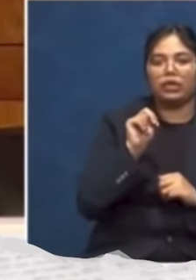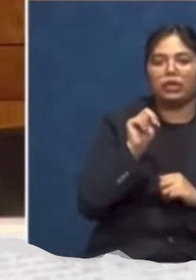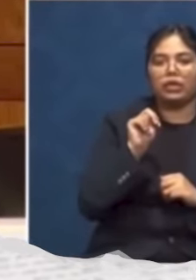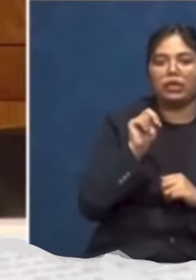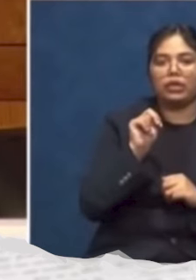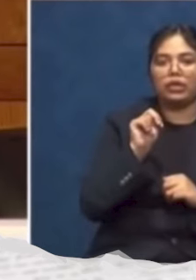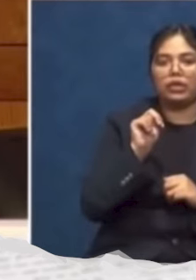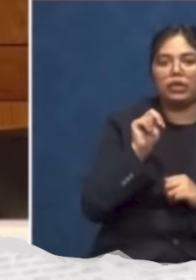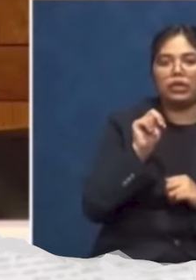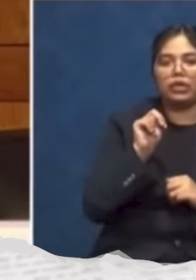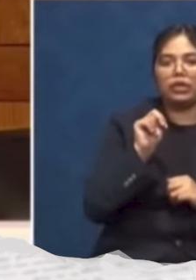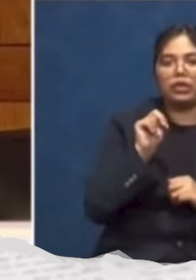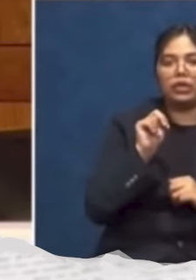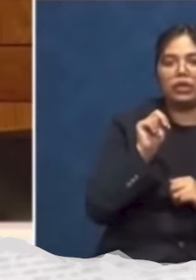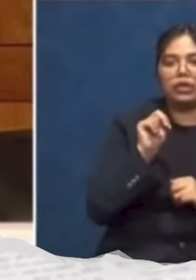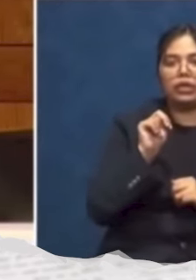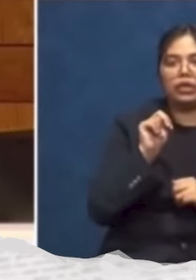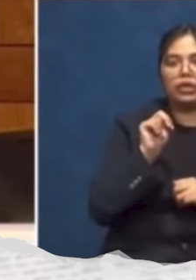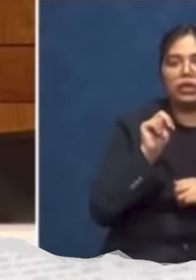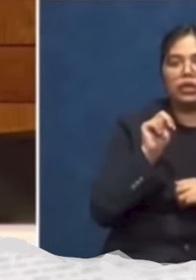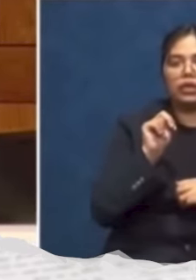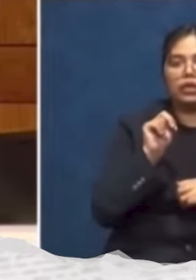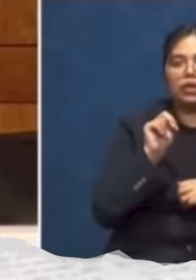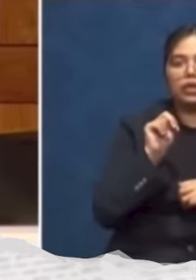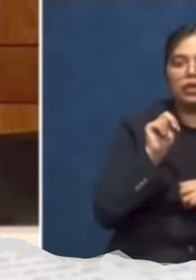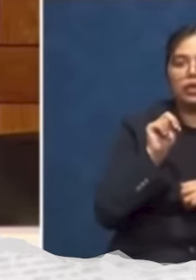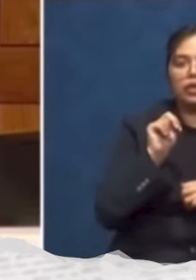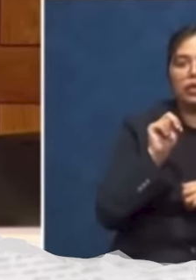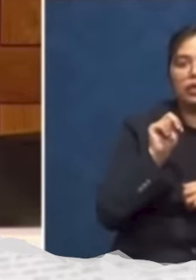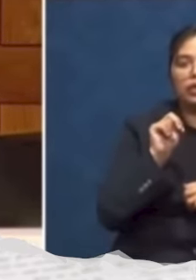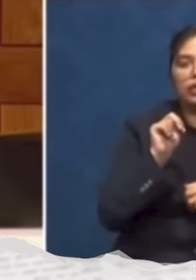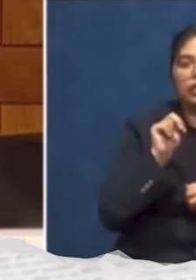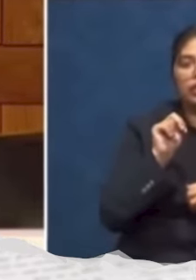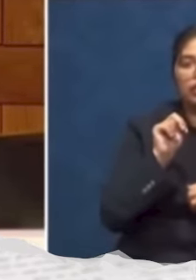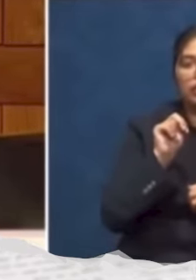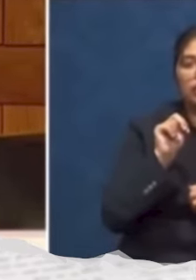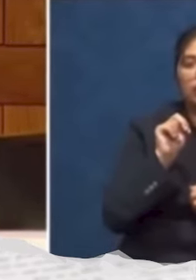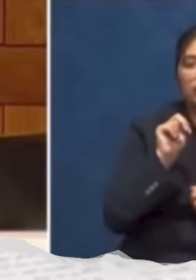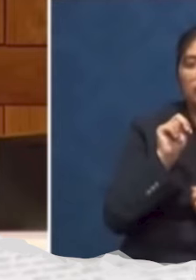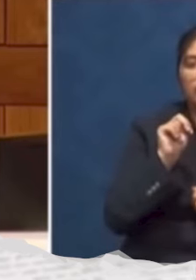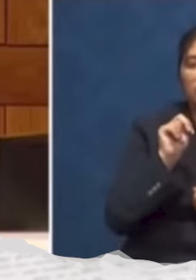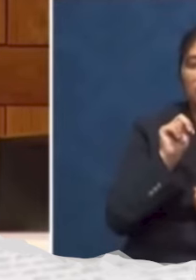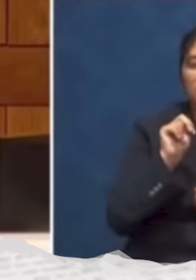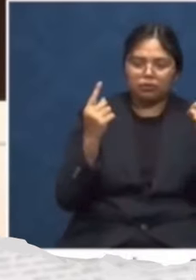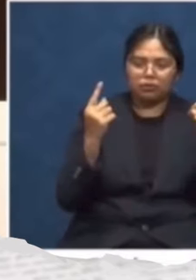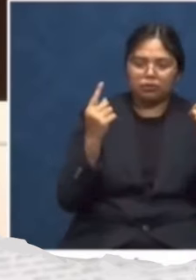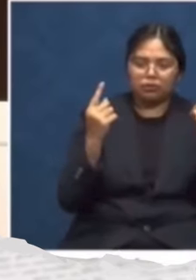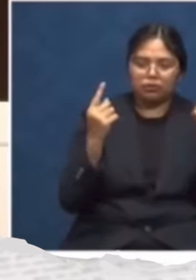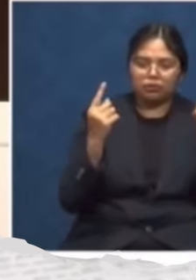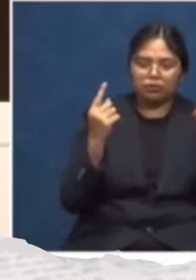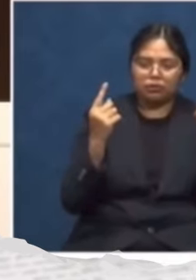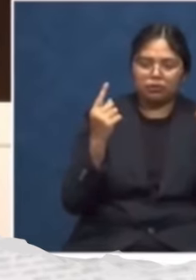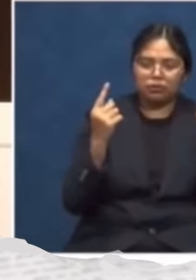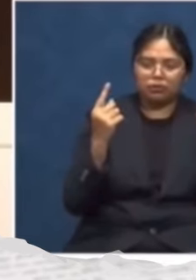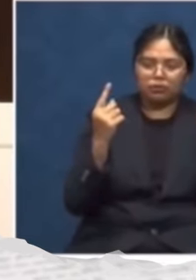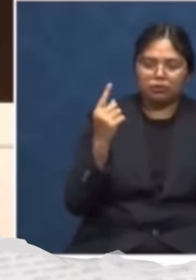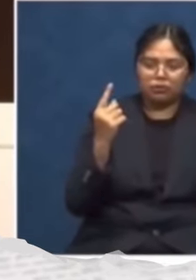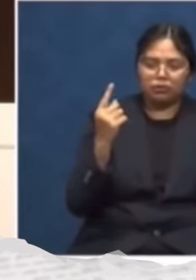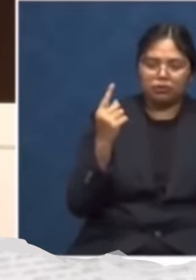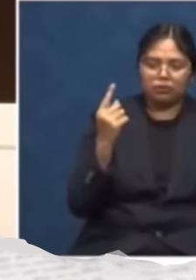าภาคส่วนต่างๆไม่ว่าจะเป็นนักการเมืองด้วยกันเองทั้งที่เขายังไม่ได้เข้ามาบริหารราชการไม่ว่าจะเป็นทหารอันทรงเกียรติ